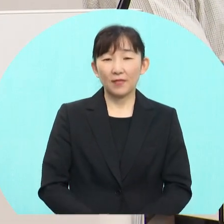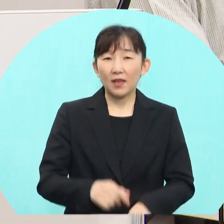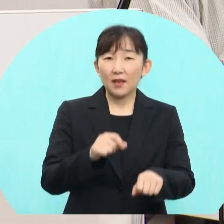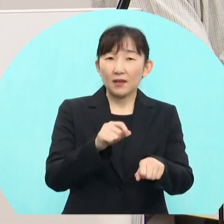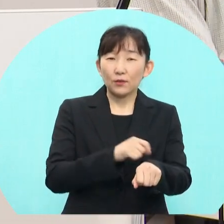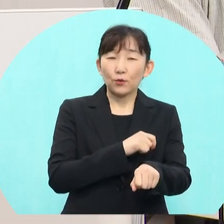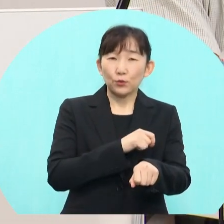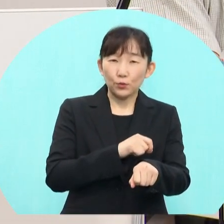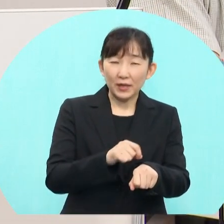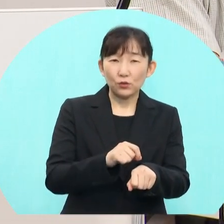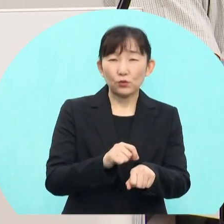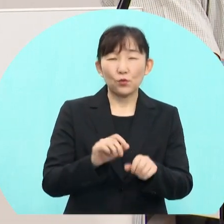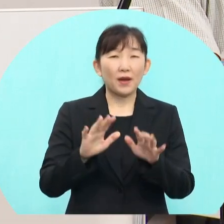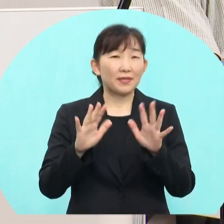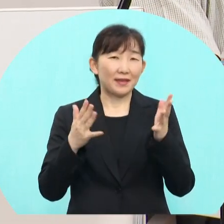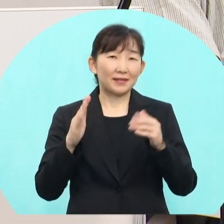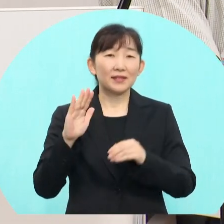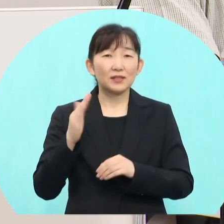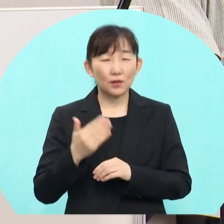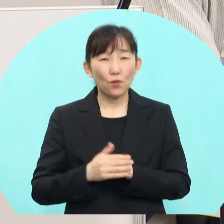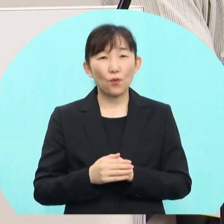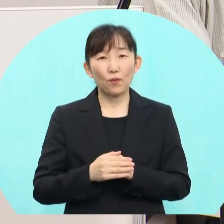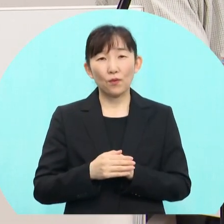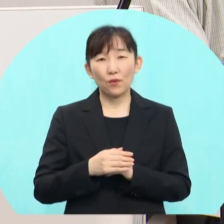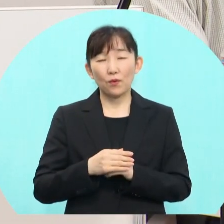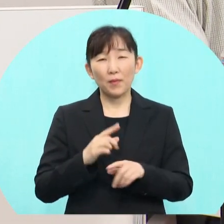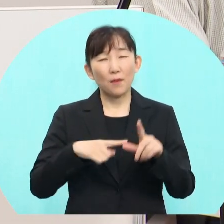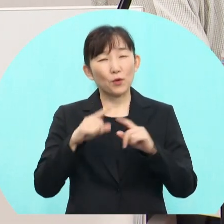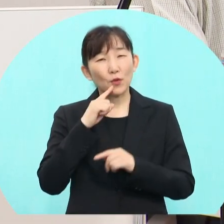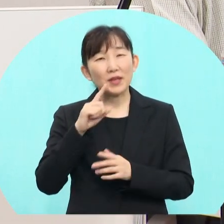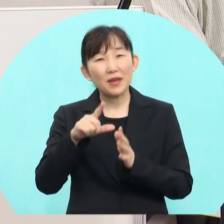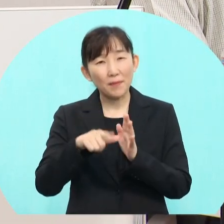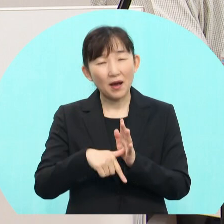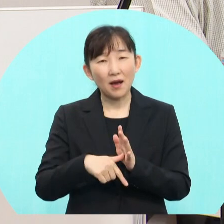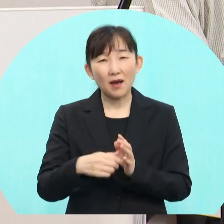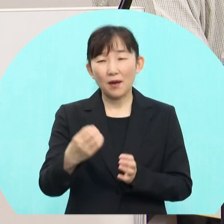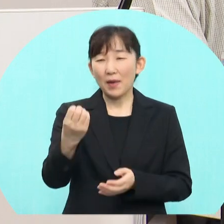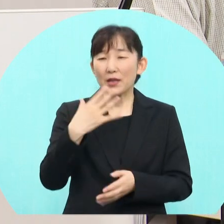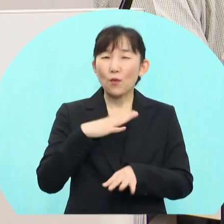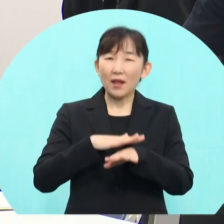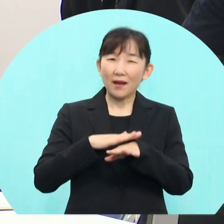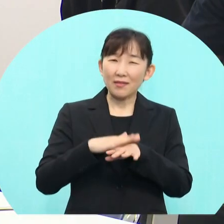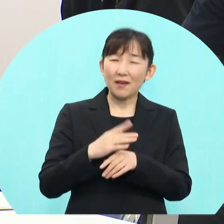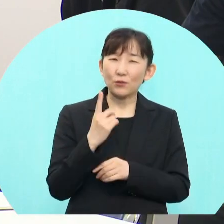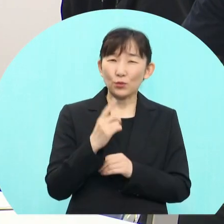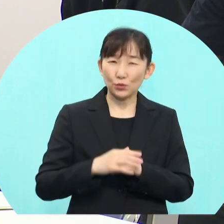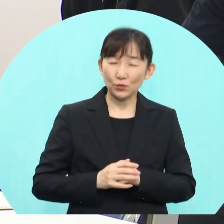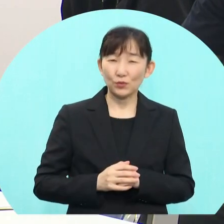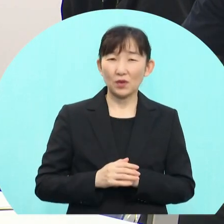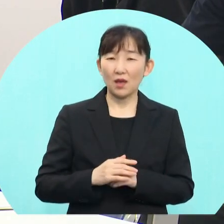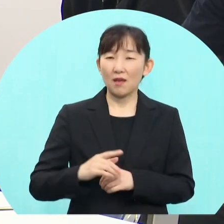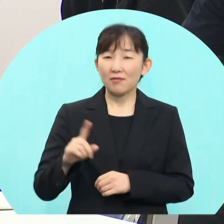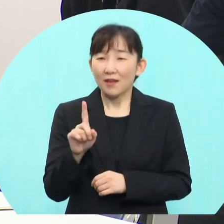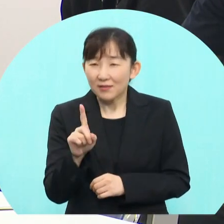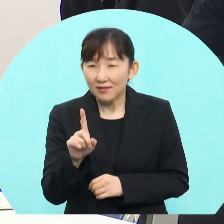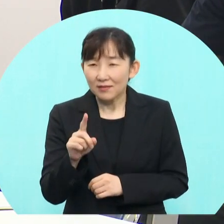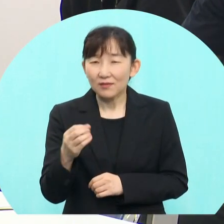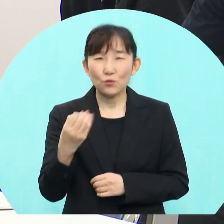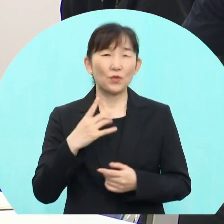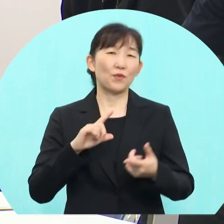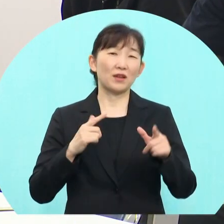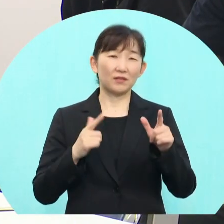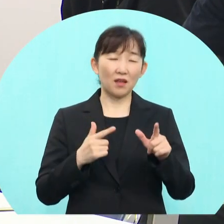特別なことはないんですけども、もうもっと言ってしまえば言い方一つですね。何っていうような感じじゃなくって